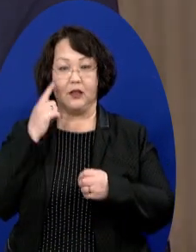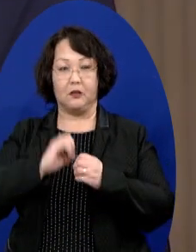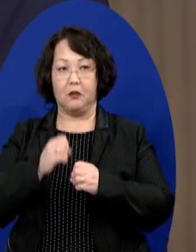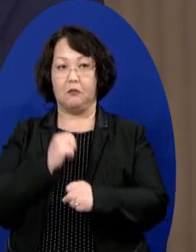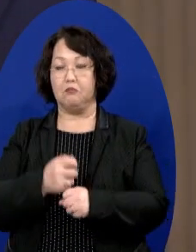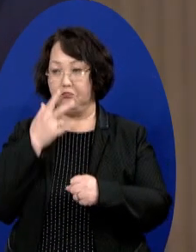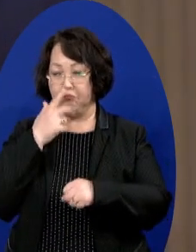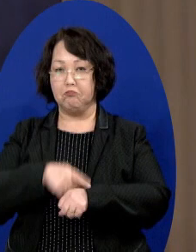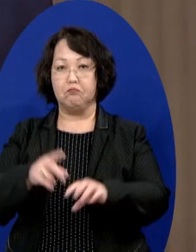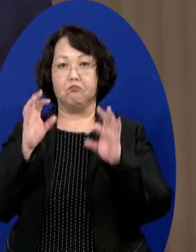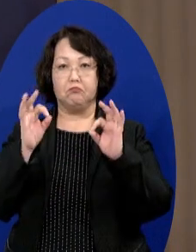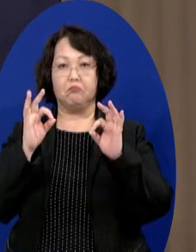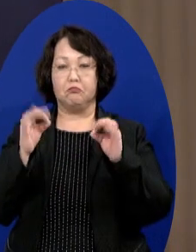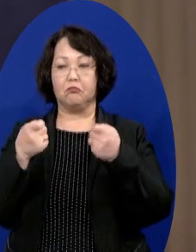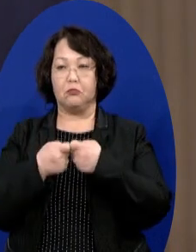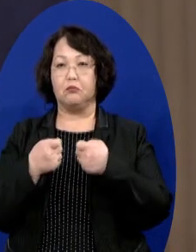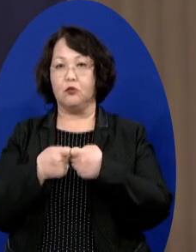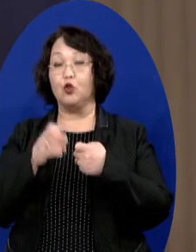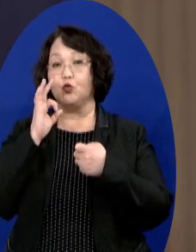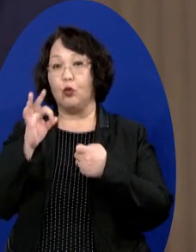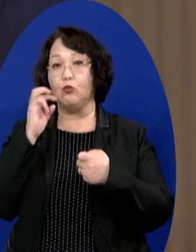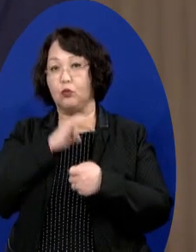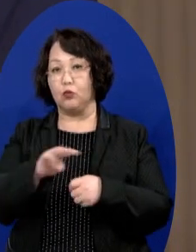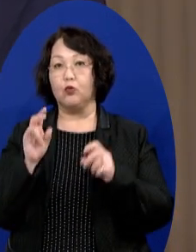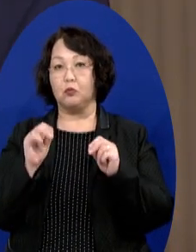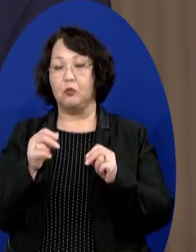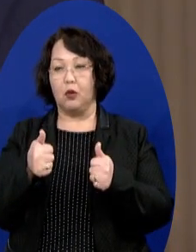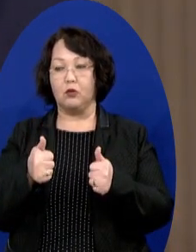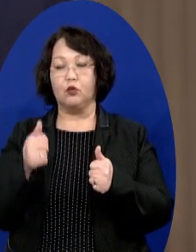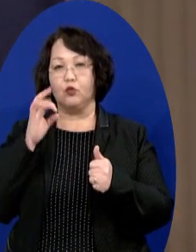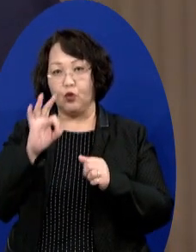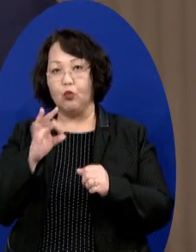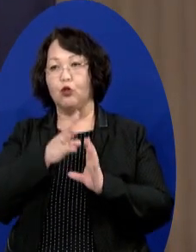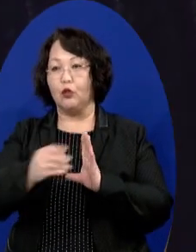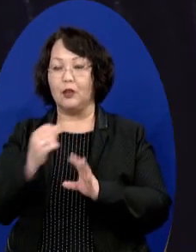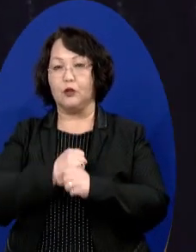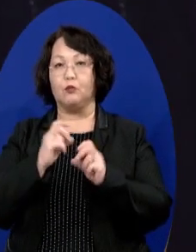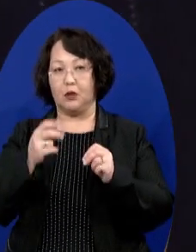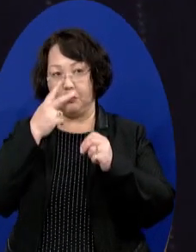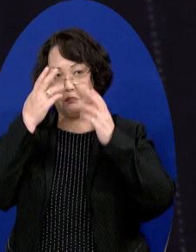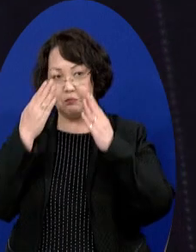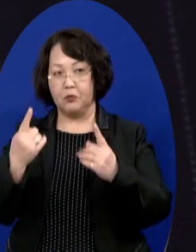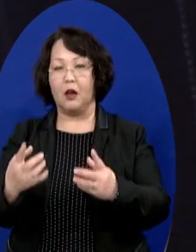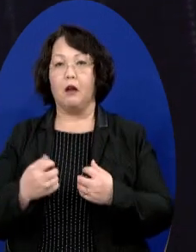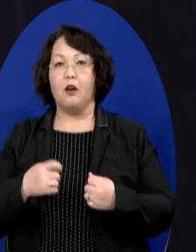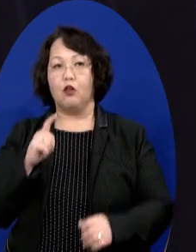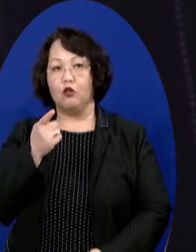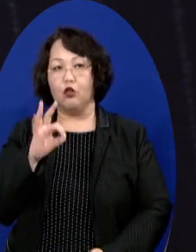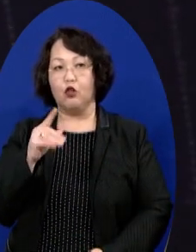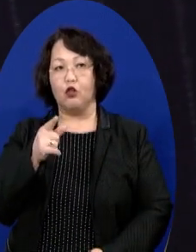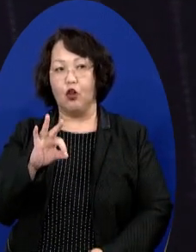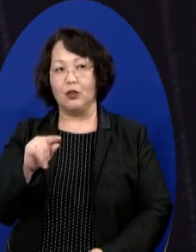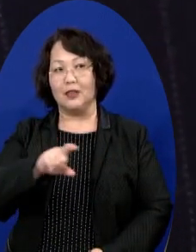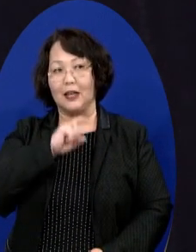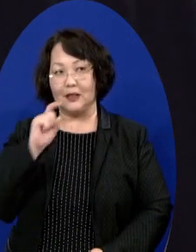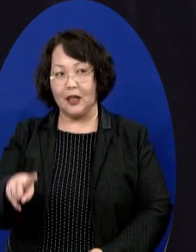маш цаг одоо цагаа олсон, маш зүг зүйтэй алхам болж байна гэж бид бүхэн талархан хүлээж авч байгаа. Өнөөдөр яг энэ хөрөнгийн зах зээлийн